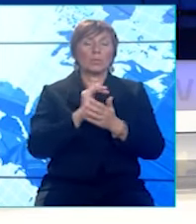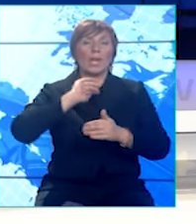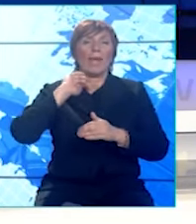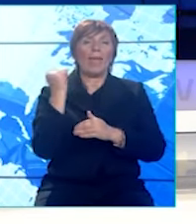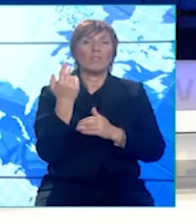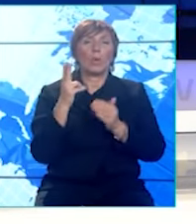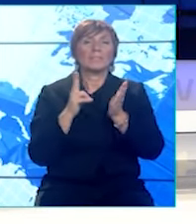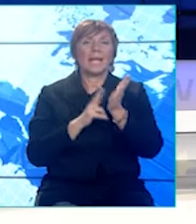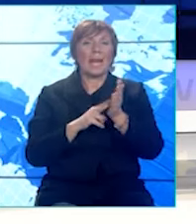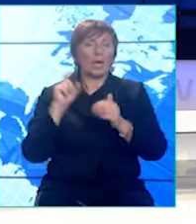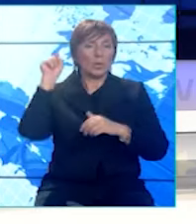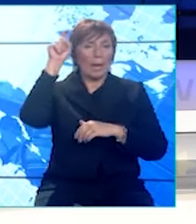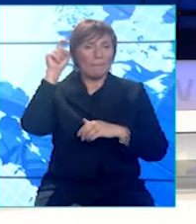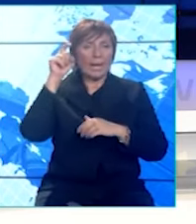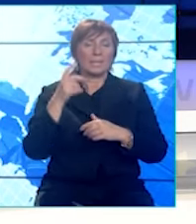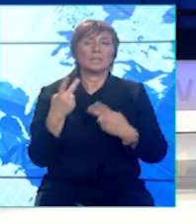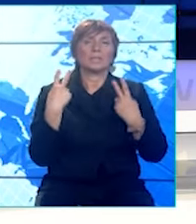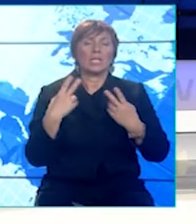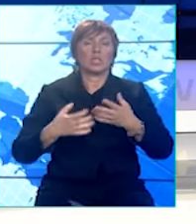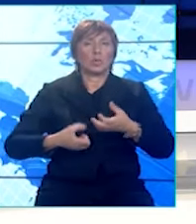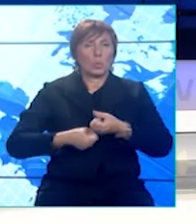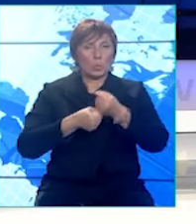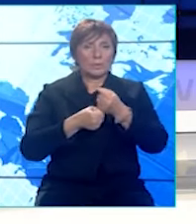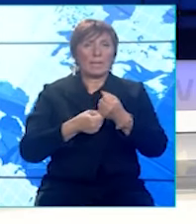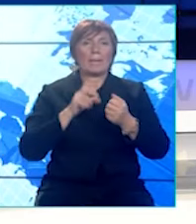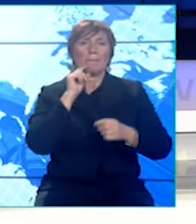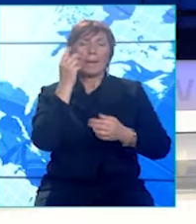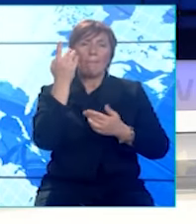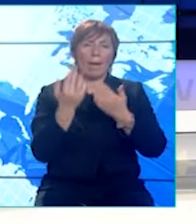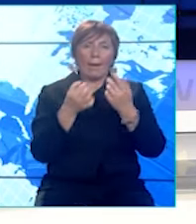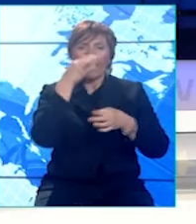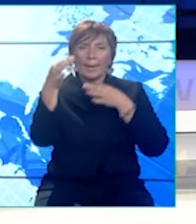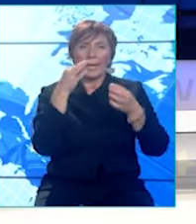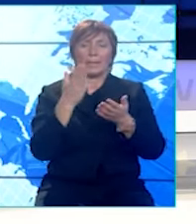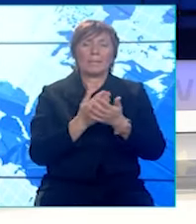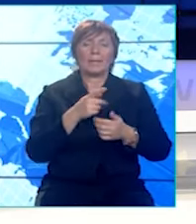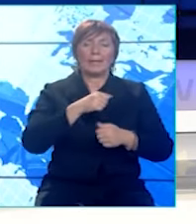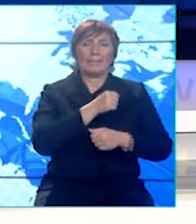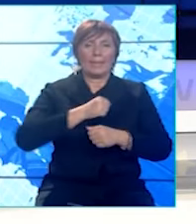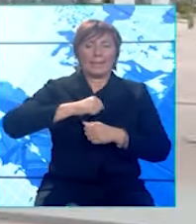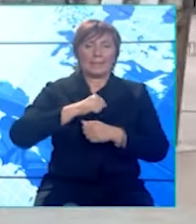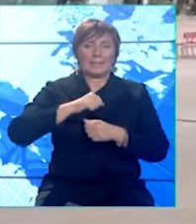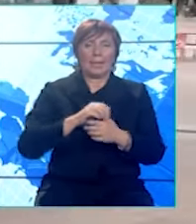Evropska narodna partija. Značajan uspjeh će, prema anketama, ostvariti krajnja desnica.